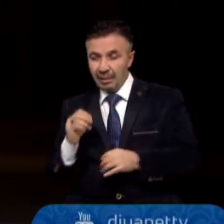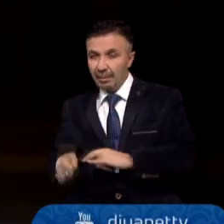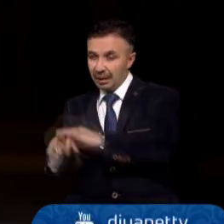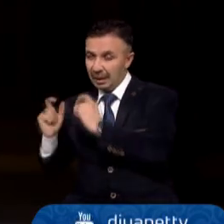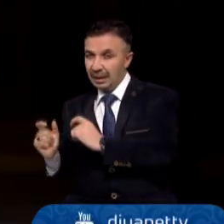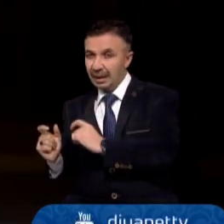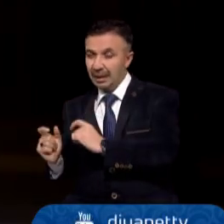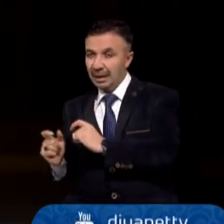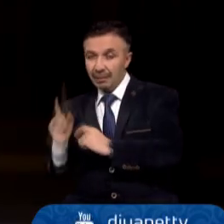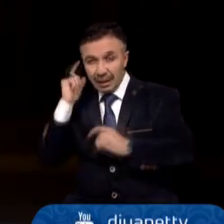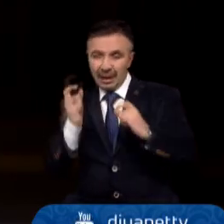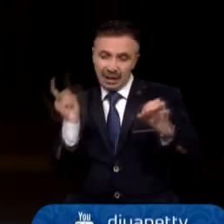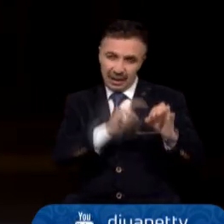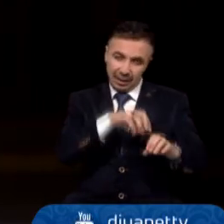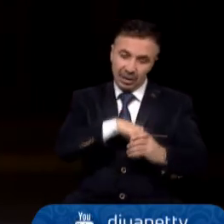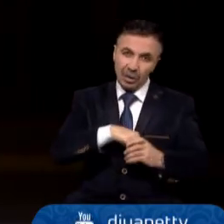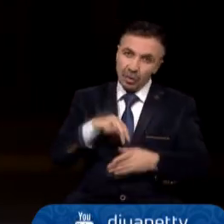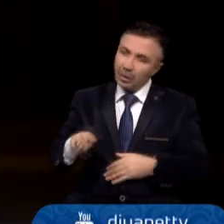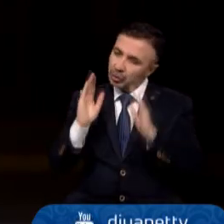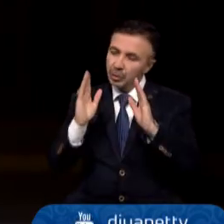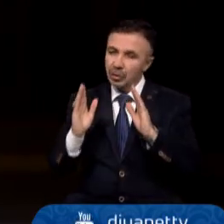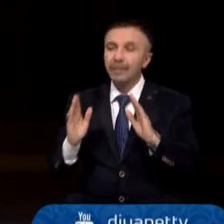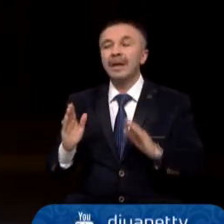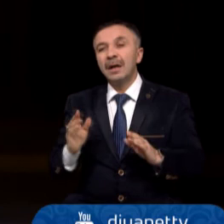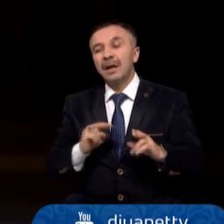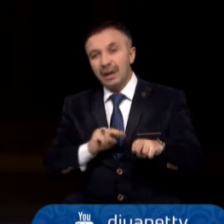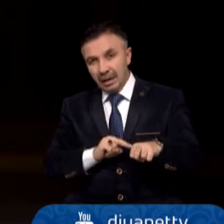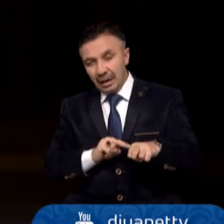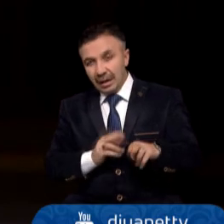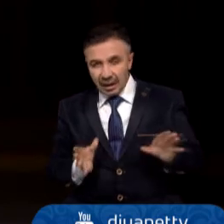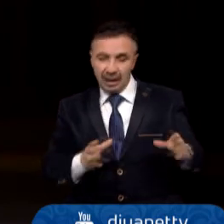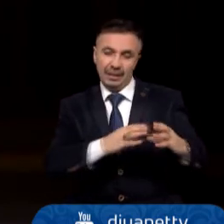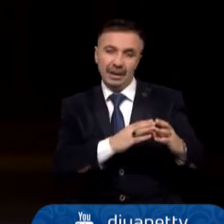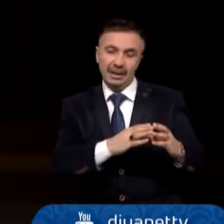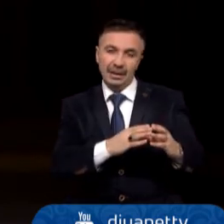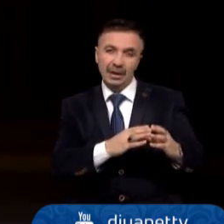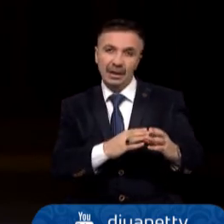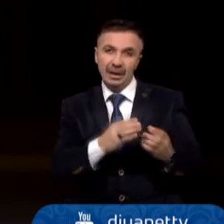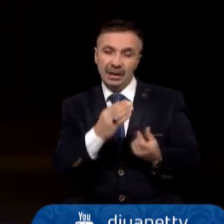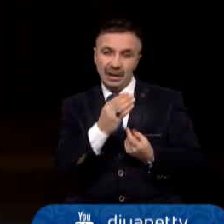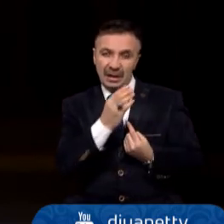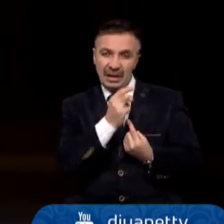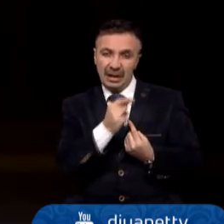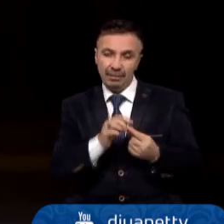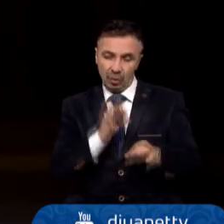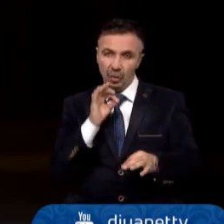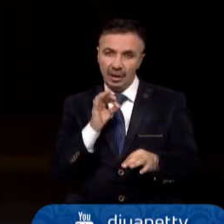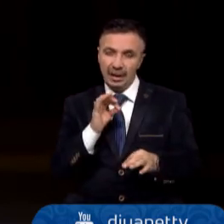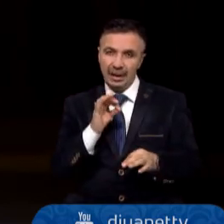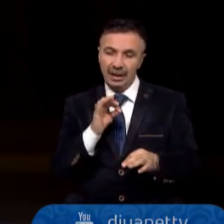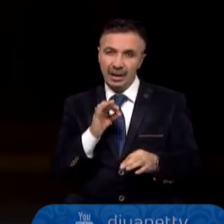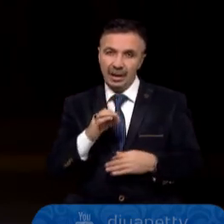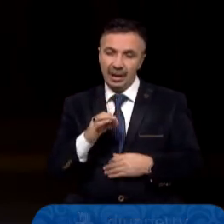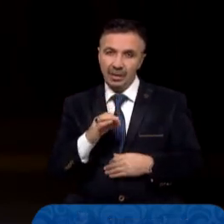hicret etmek için yollara düşmüştü kare kabilesinin reisi İbni düğününe ve ısrar etmiş de geri